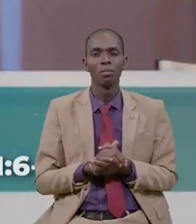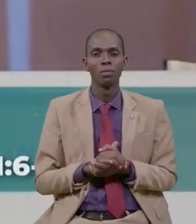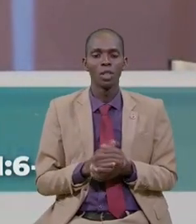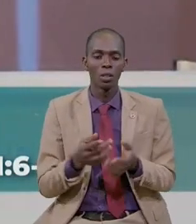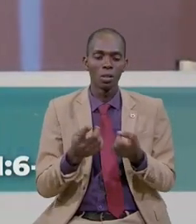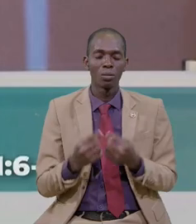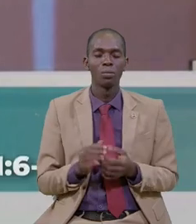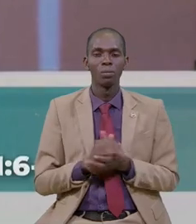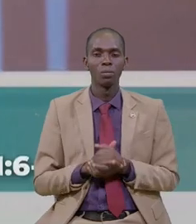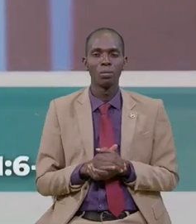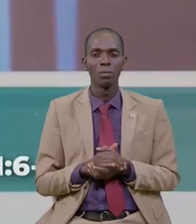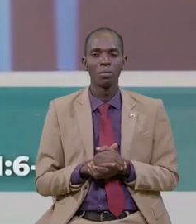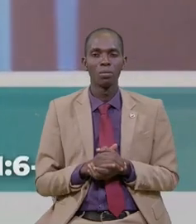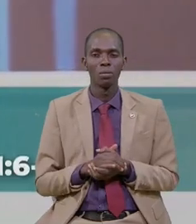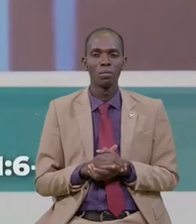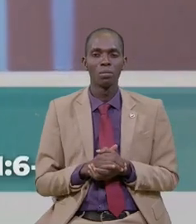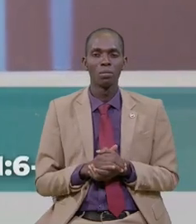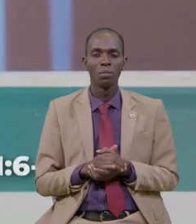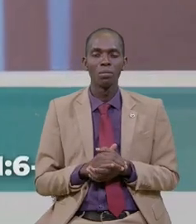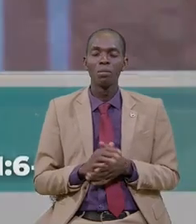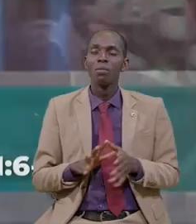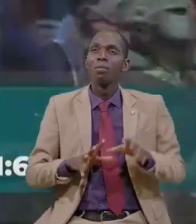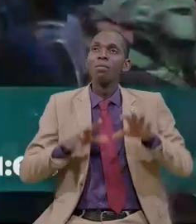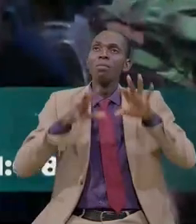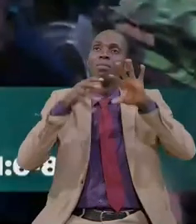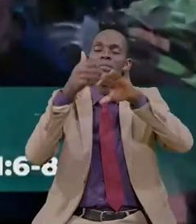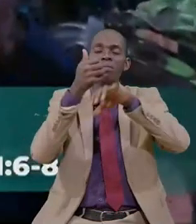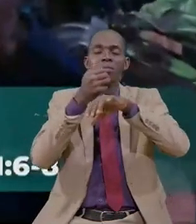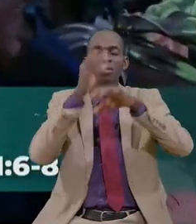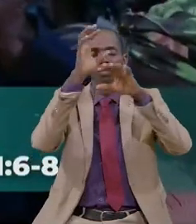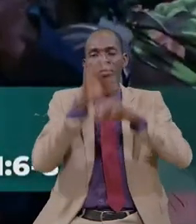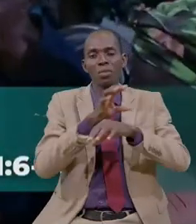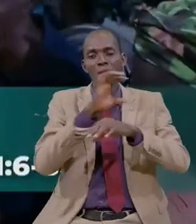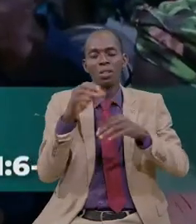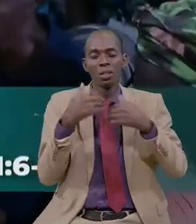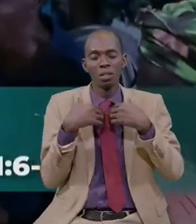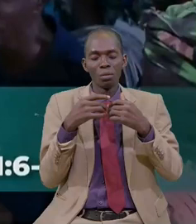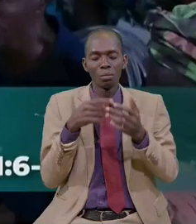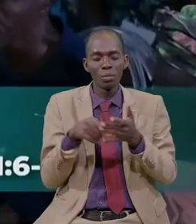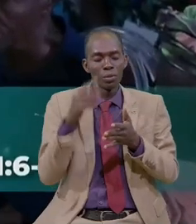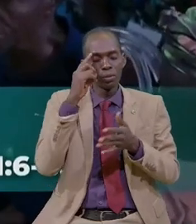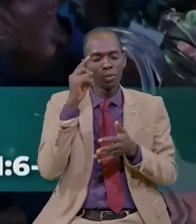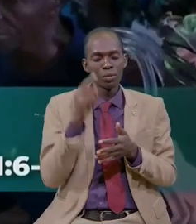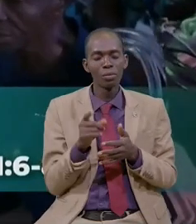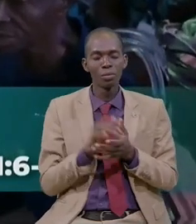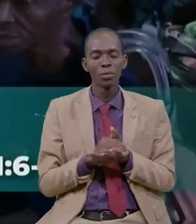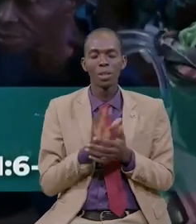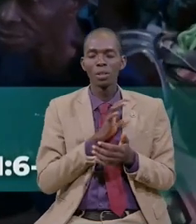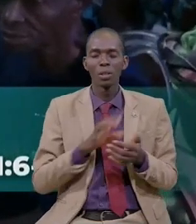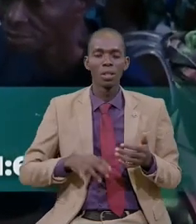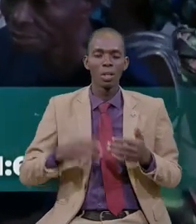Venez. Le calvaire, tout a été payé. Christ a versé son